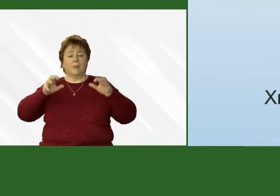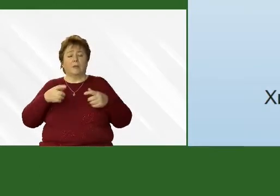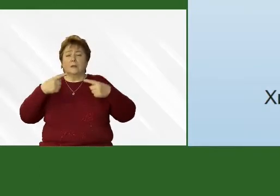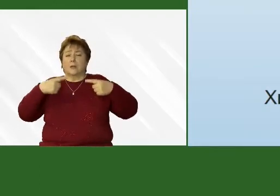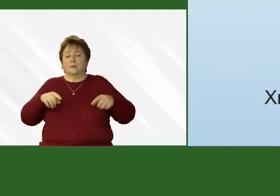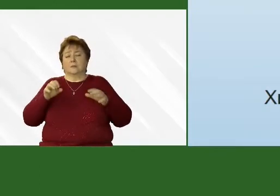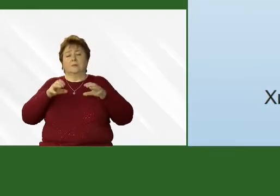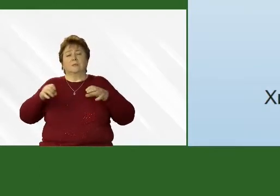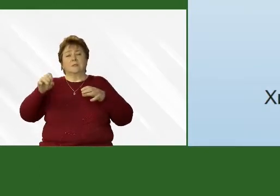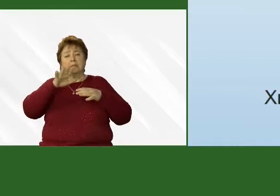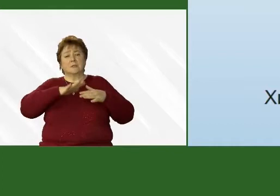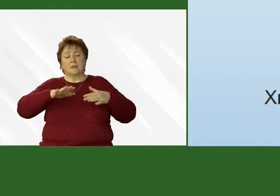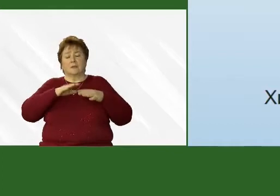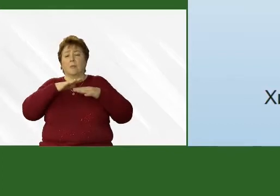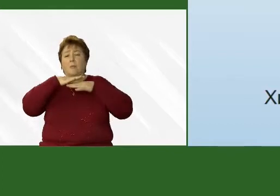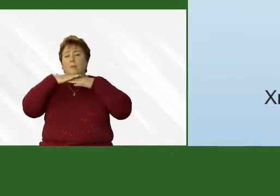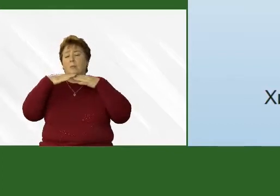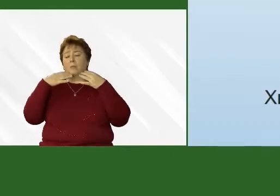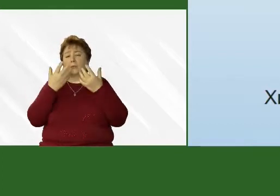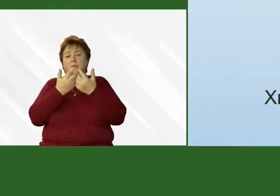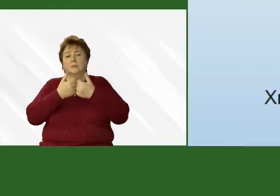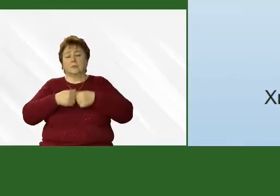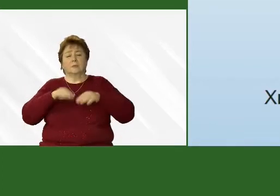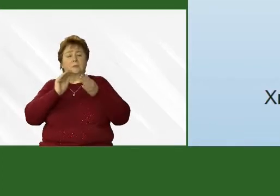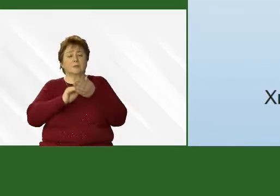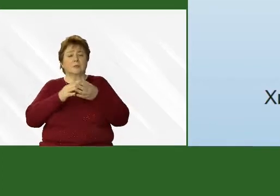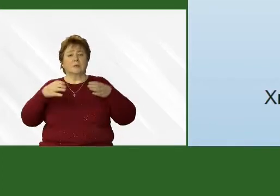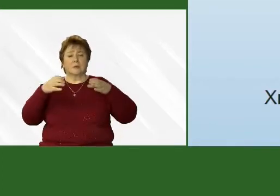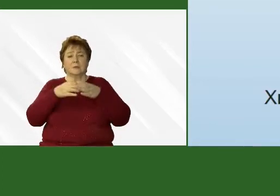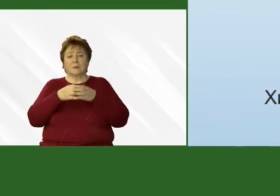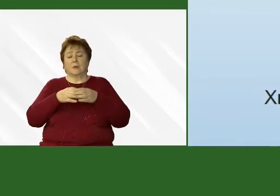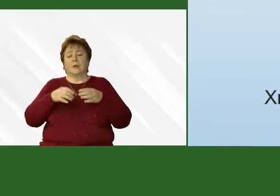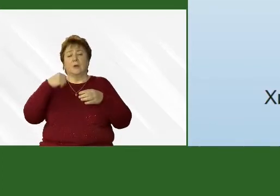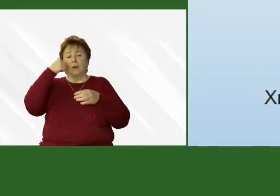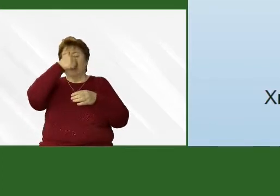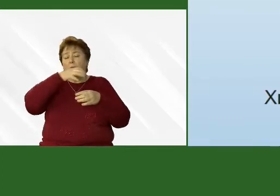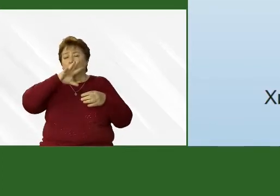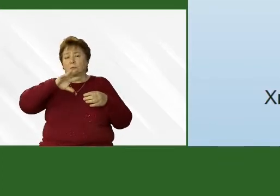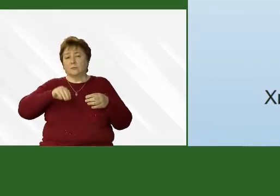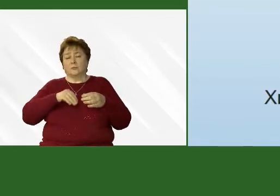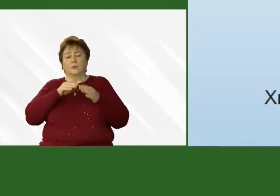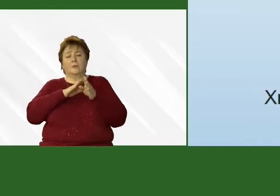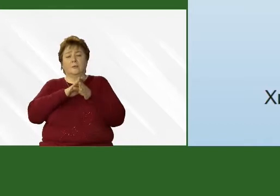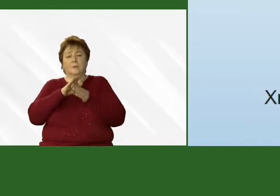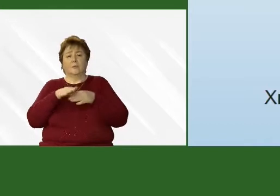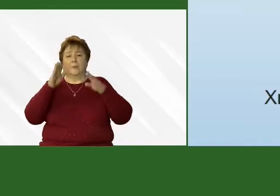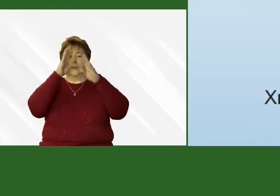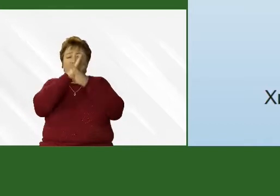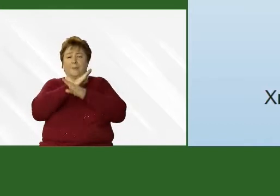разными странами создаются многочисленные постоянные базы. Круглый год ведущие